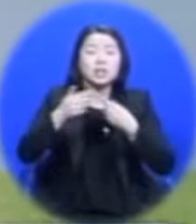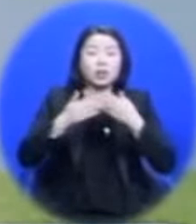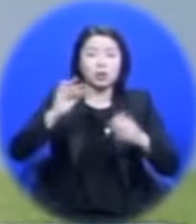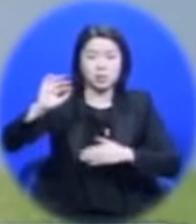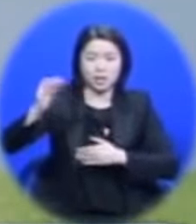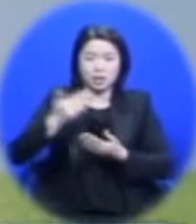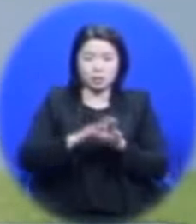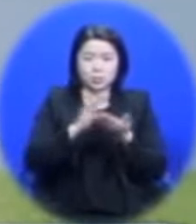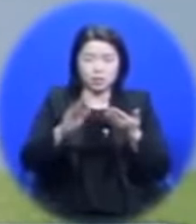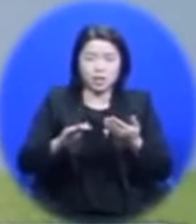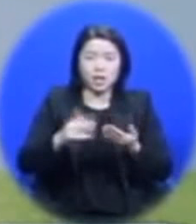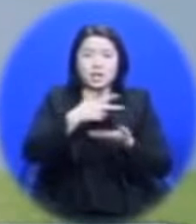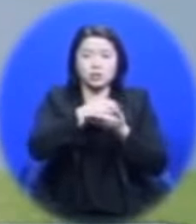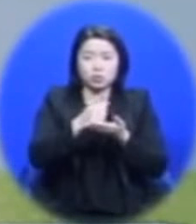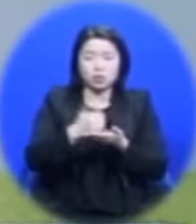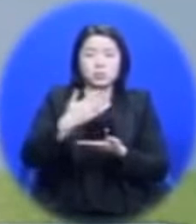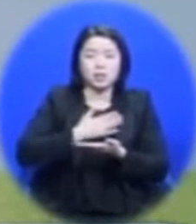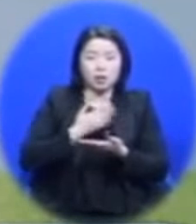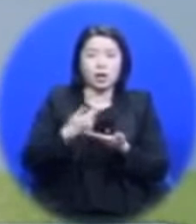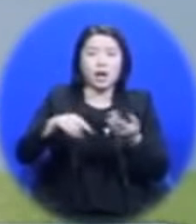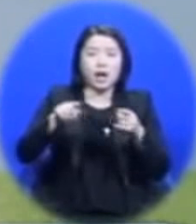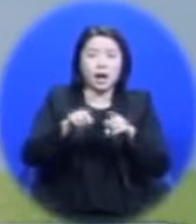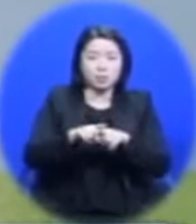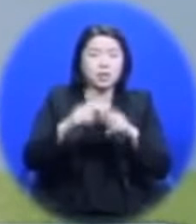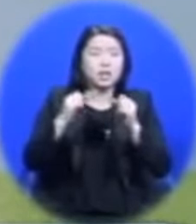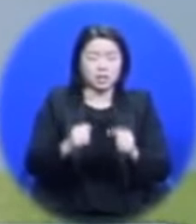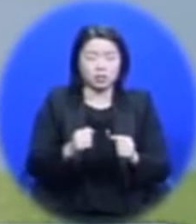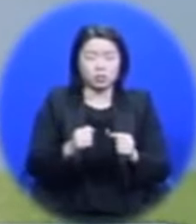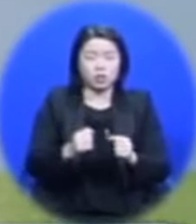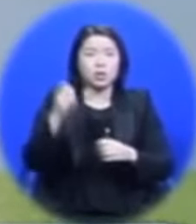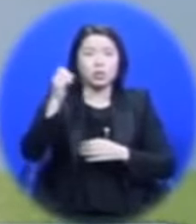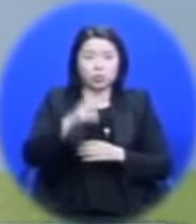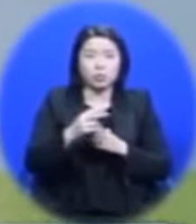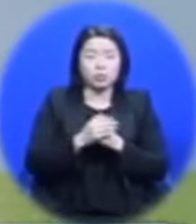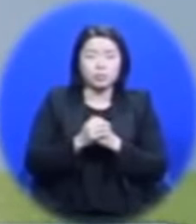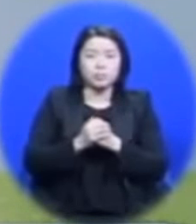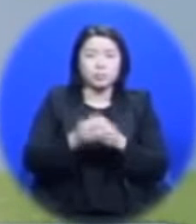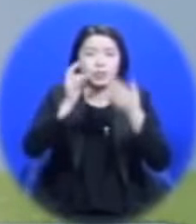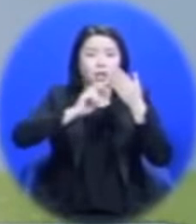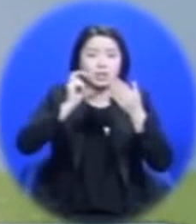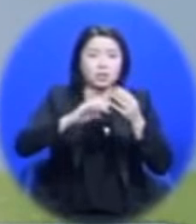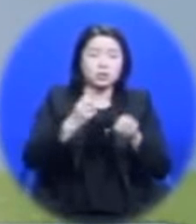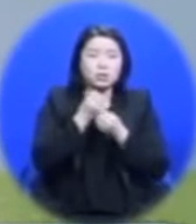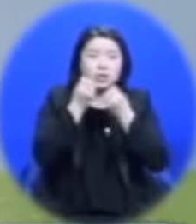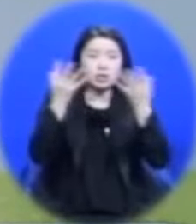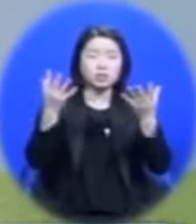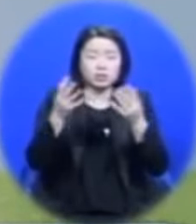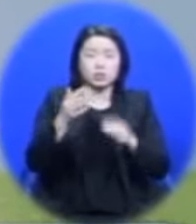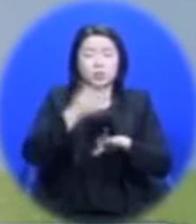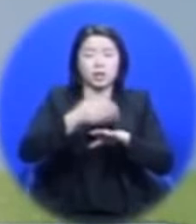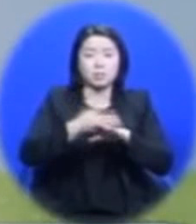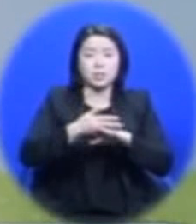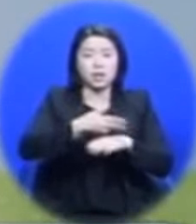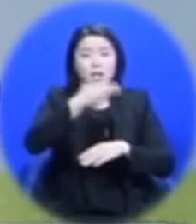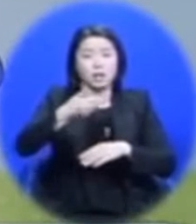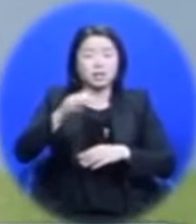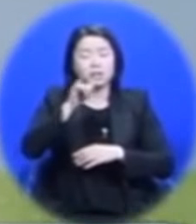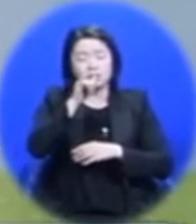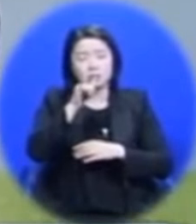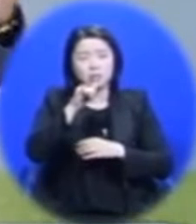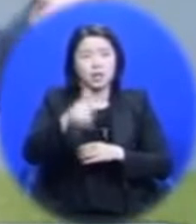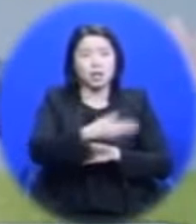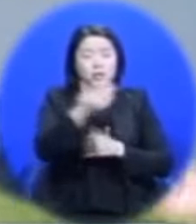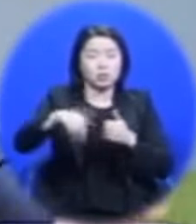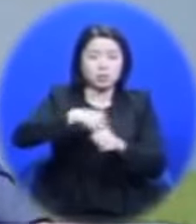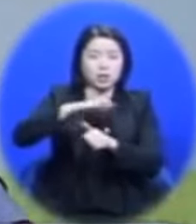됩니다. 주님이 나와 함께 계시구나. 그리고 찬송이 터지고 감사가 나옵니다. 여러분의